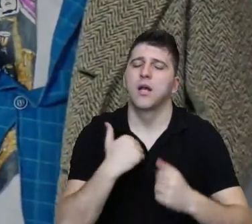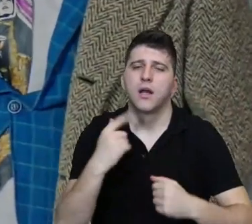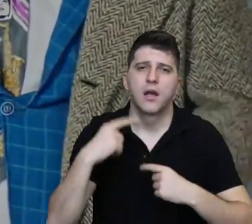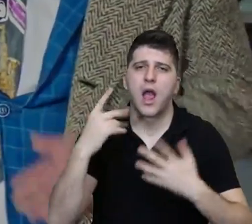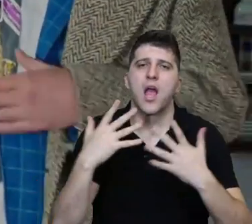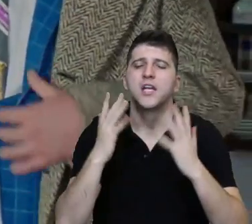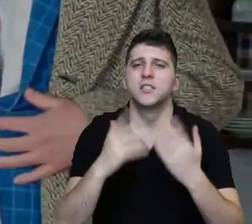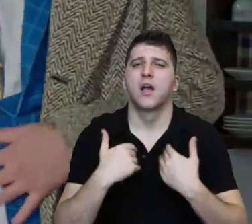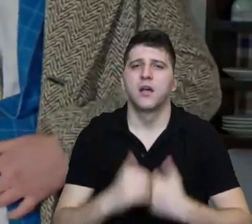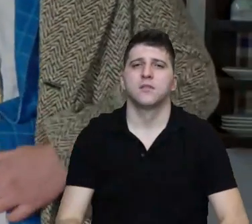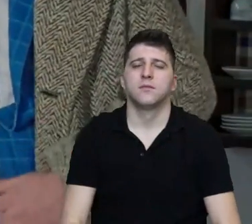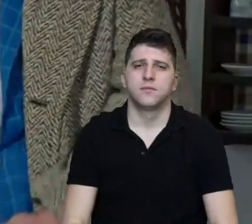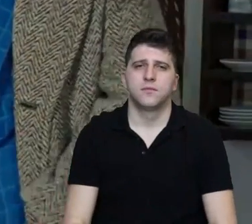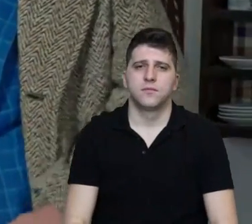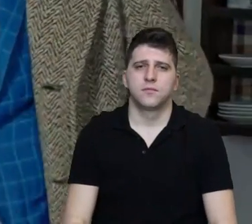yapmışım o barak.